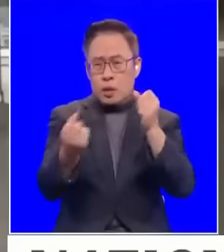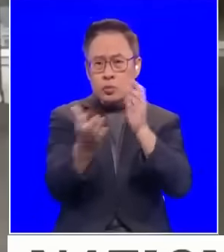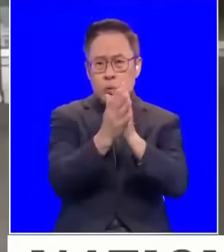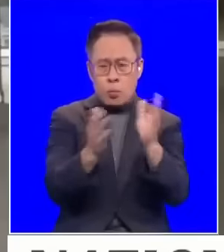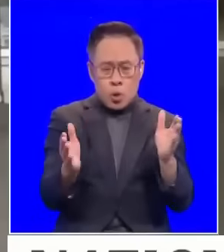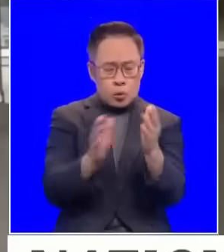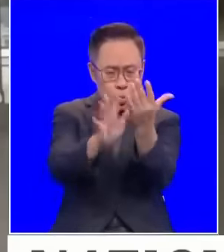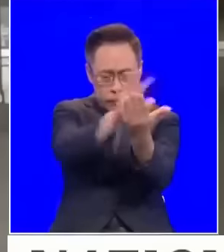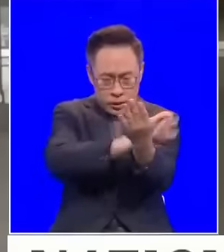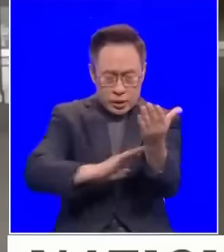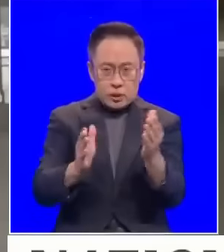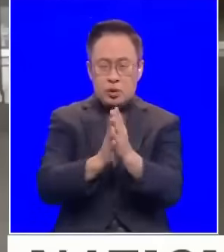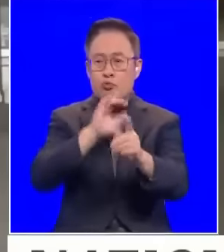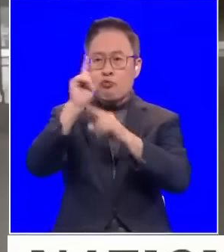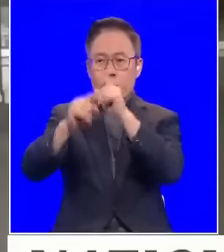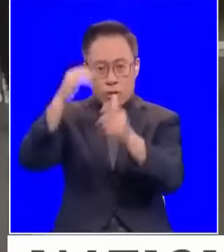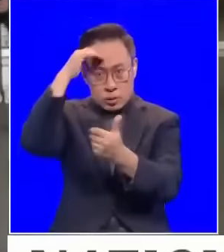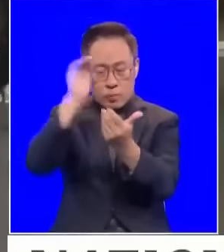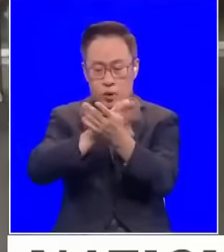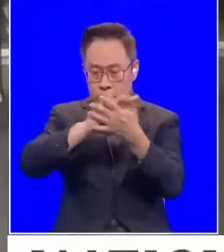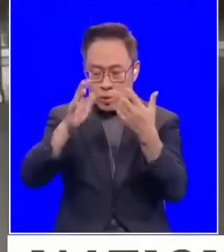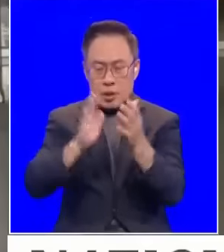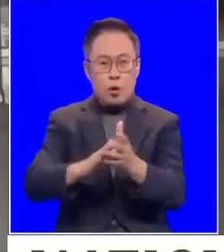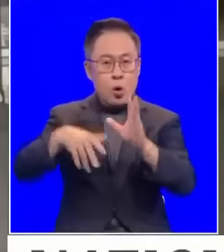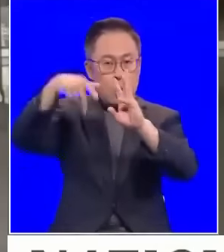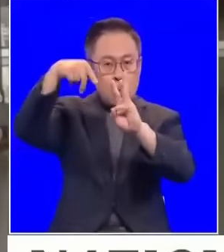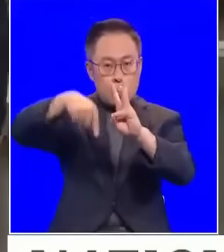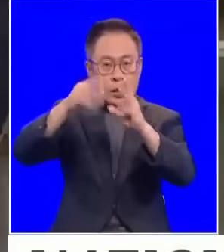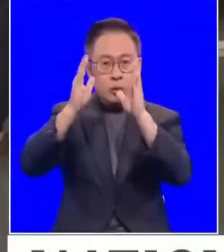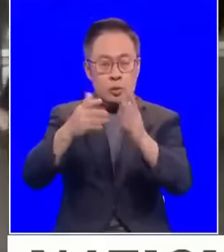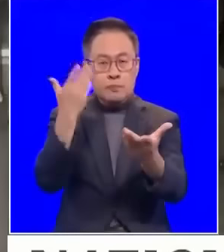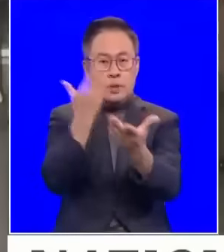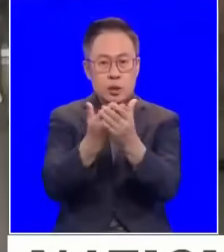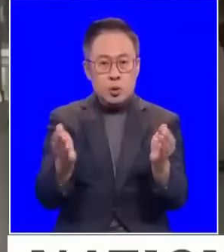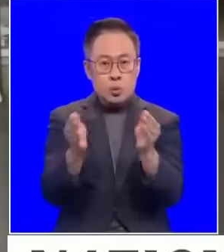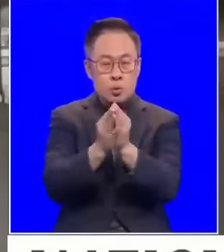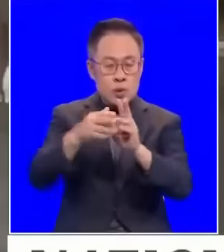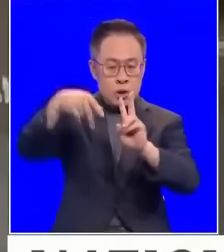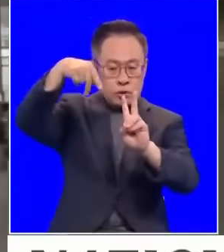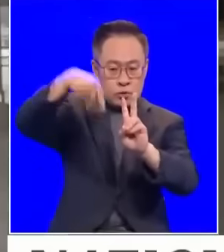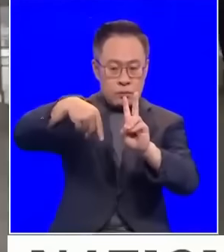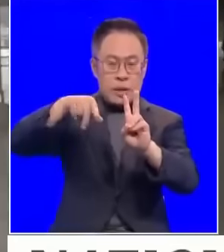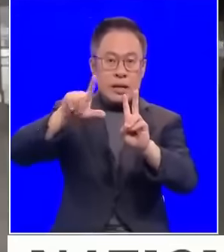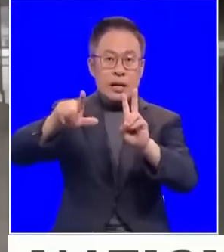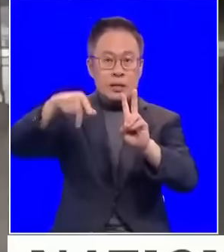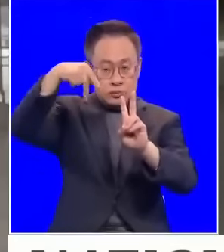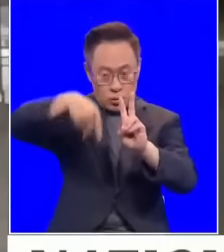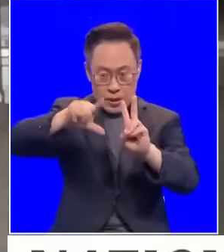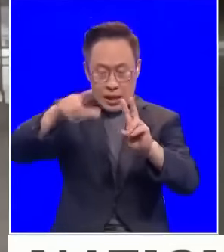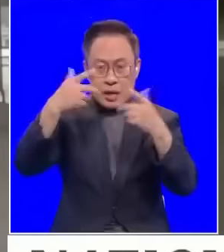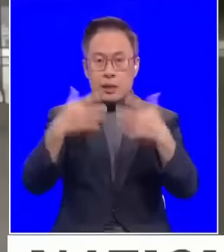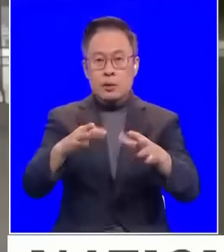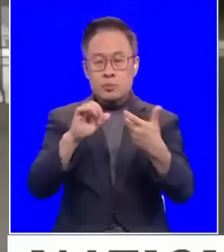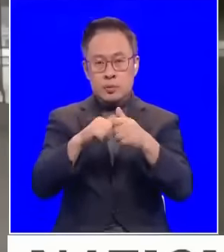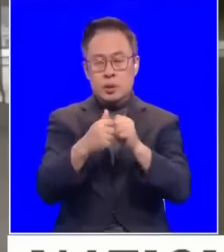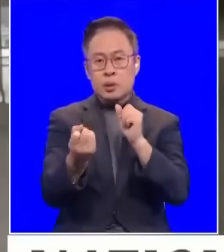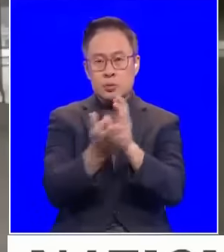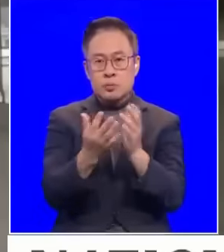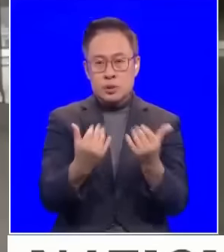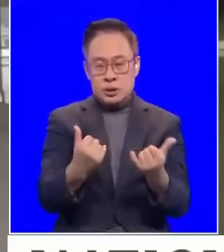ายนั้นก็มากกว่า 2,000 ล้านบาทค่ะซึ่งแน่นอนว่าพอตัวเลขแบบนี้เนี่ยก็อาจจะทำให้เกิดความกังวลใจในการทำคดีนะคะผบ.ตร.